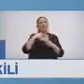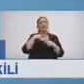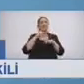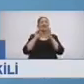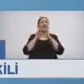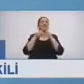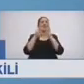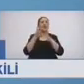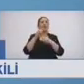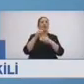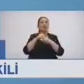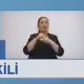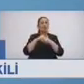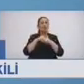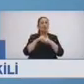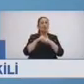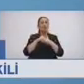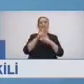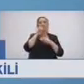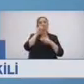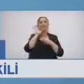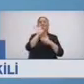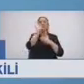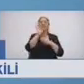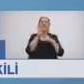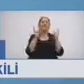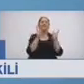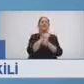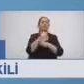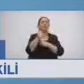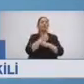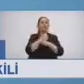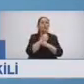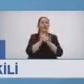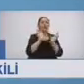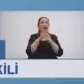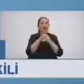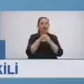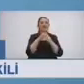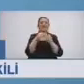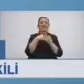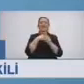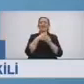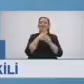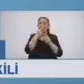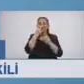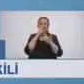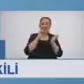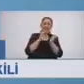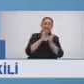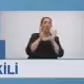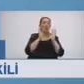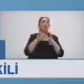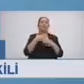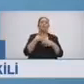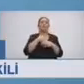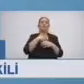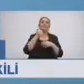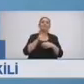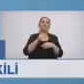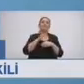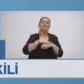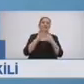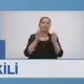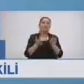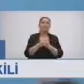için de sinekle, uçkunla mücadele ekiplerini kıt kaynaklarımız olmasına rağmen kurmuş durumdayız. Evet,